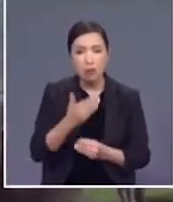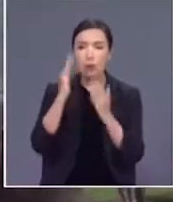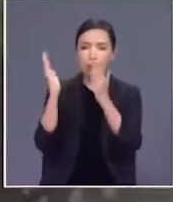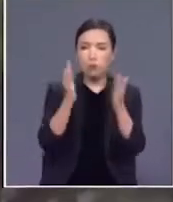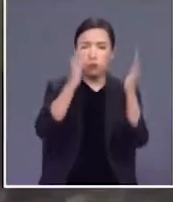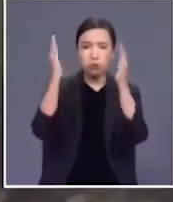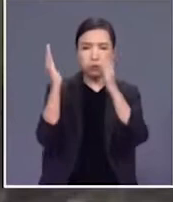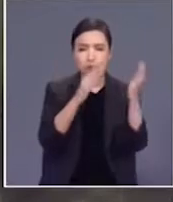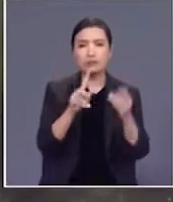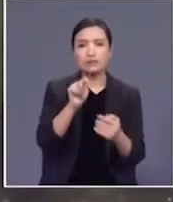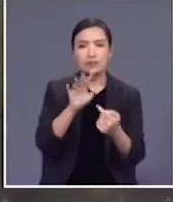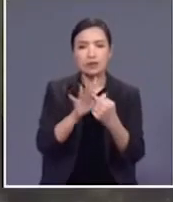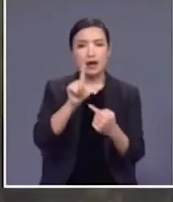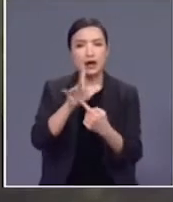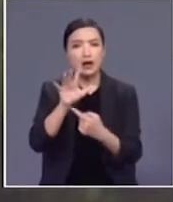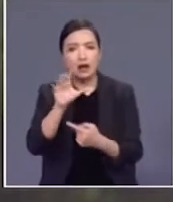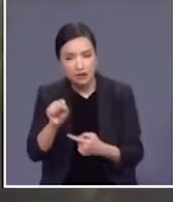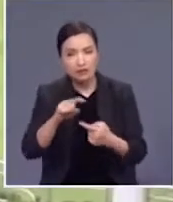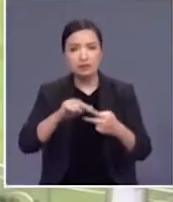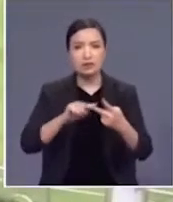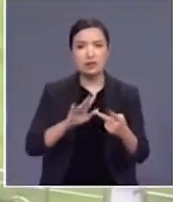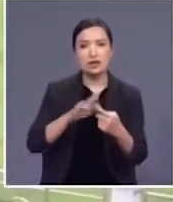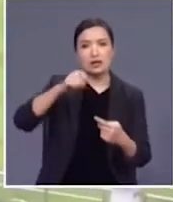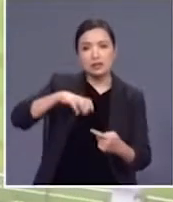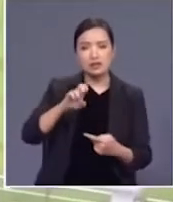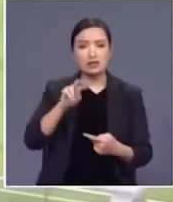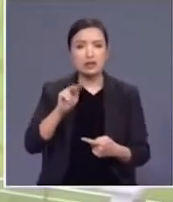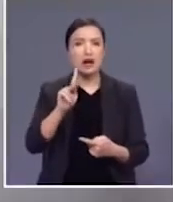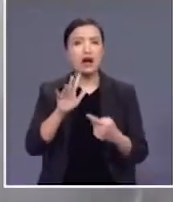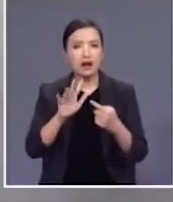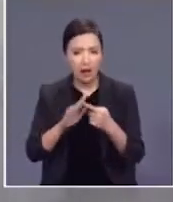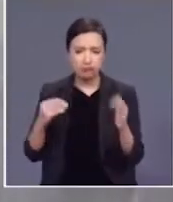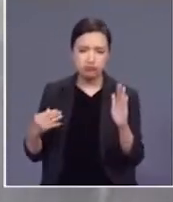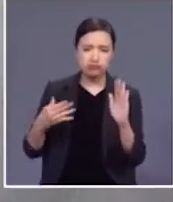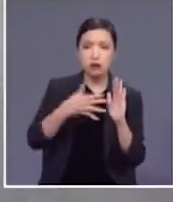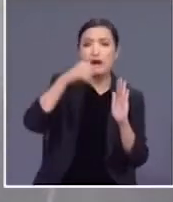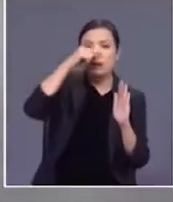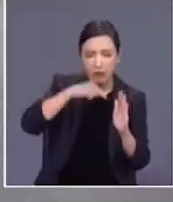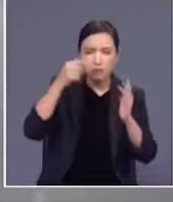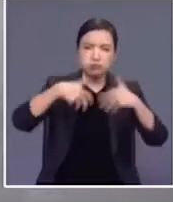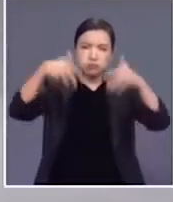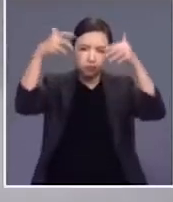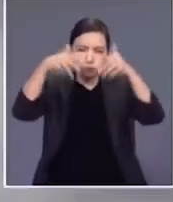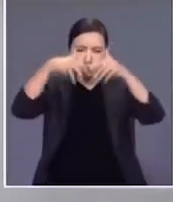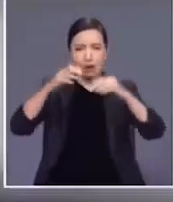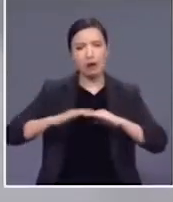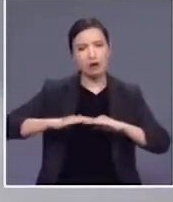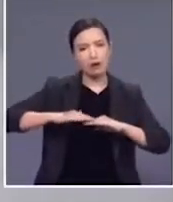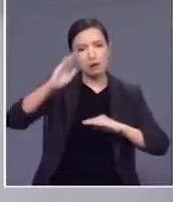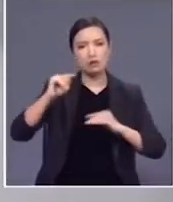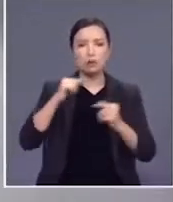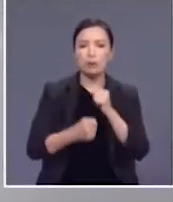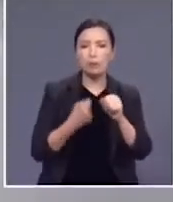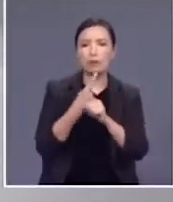นร้อนตาลัสและเซินกาได้เคลื่อนเข้าสู่ประเทศไทยทำให้มีปริมาณน้ำฝนมากกว่าค่าเฉลี่ยในฤดูฝนของ